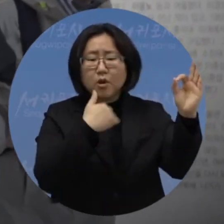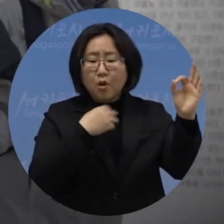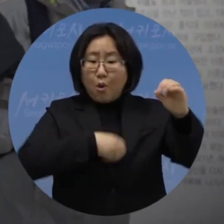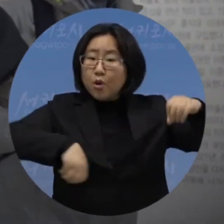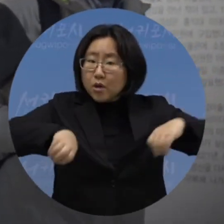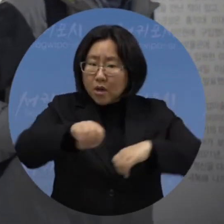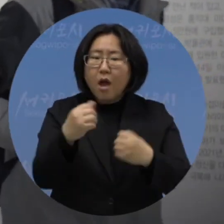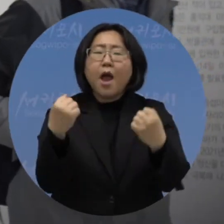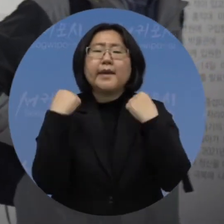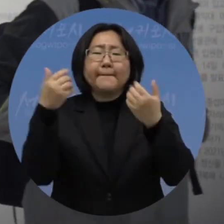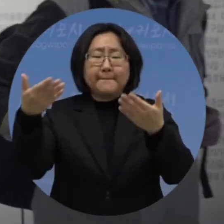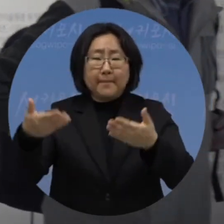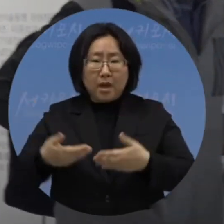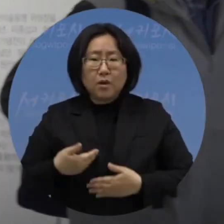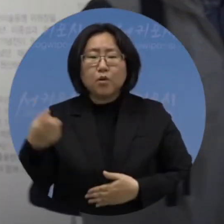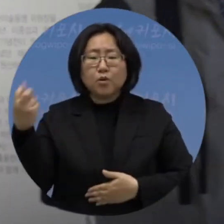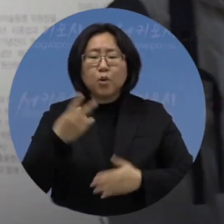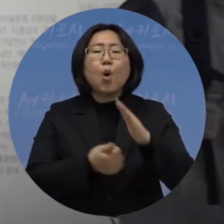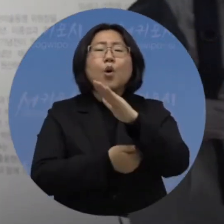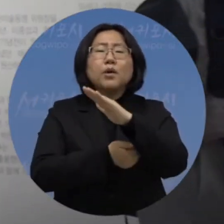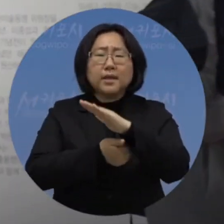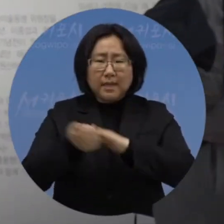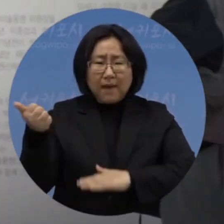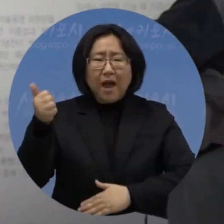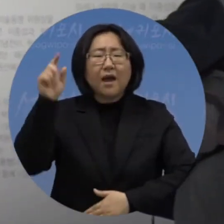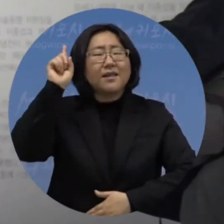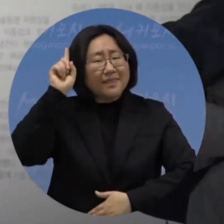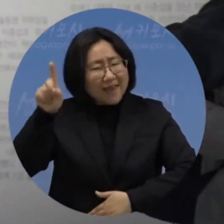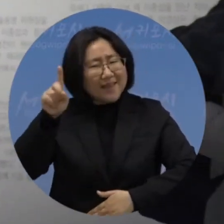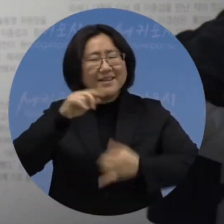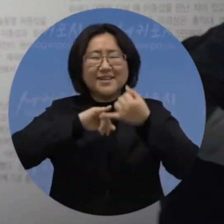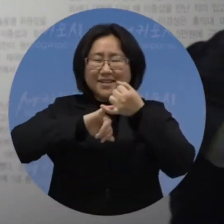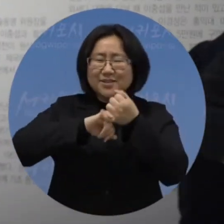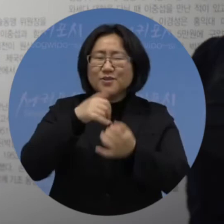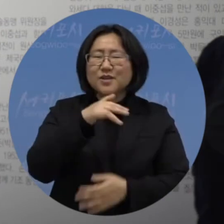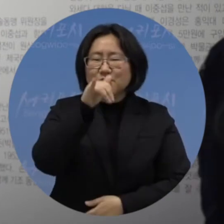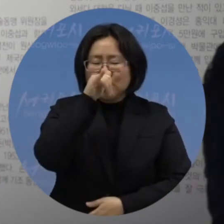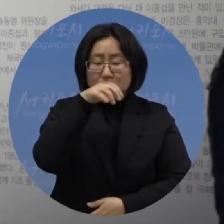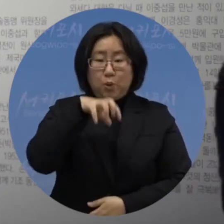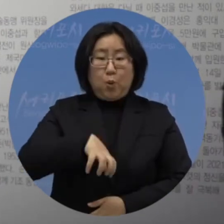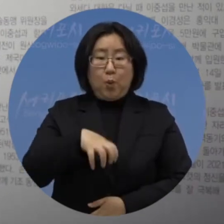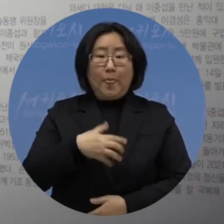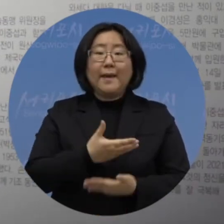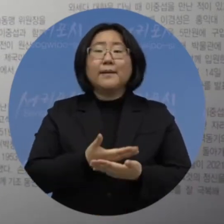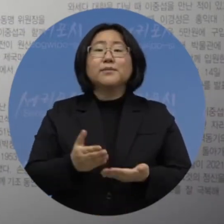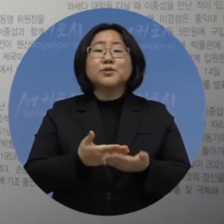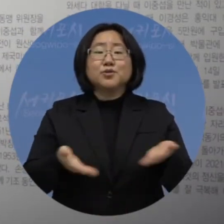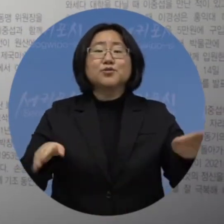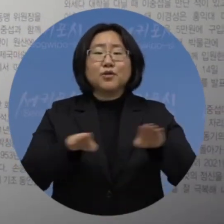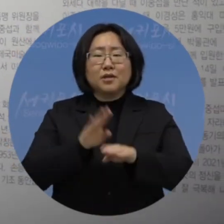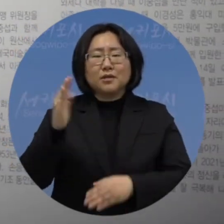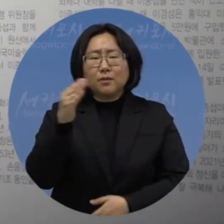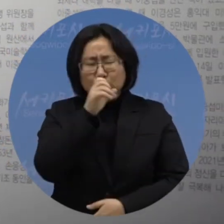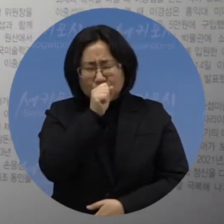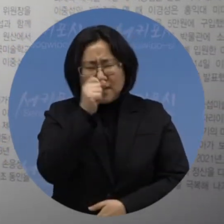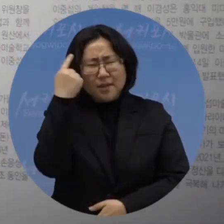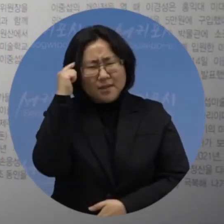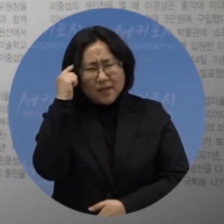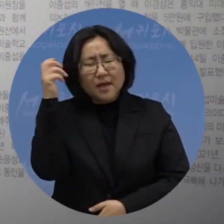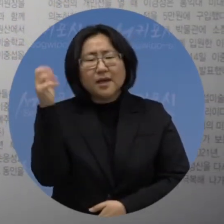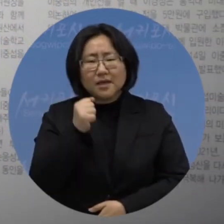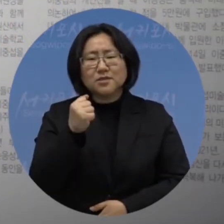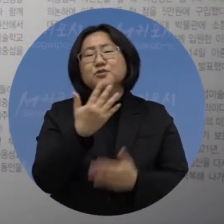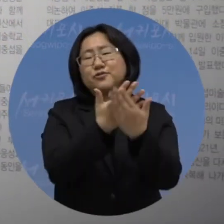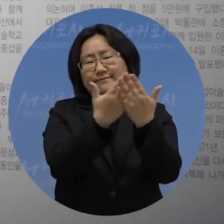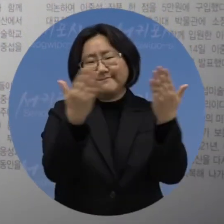좀 더 힘도 얻고 그리고 희망찬 내일을 약속하는 그런 장소가 되었으면 좋겠다 하는 생각에서